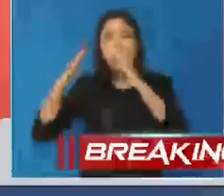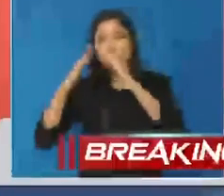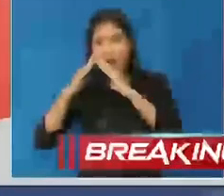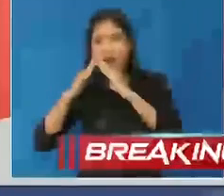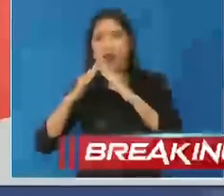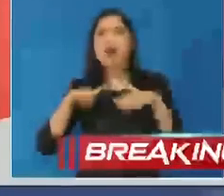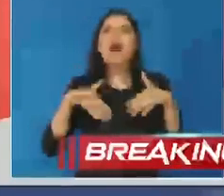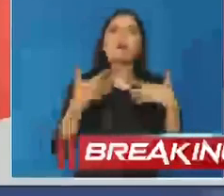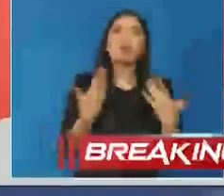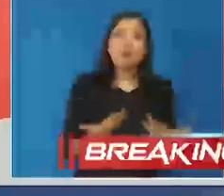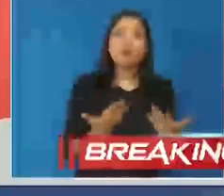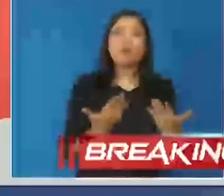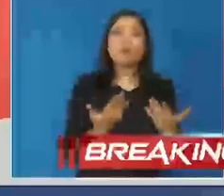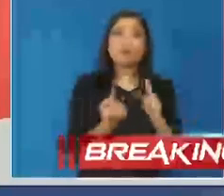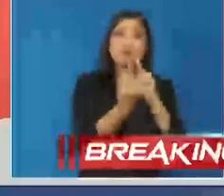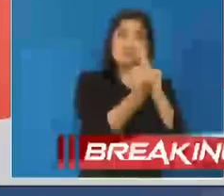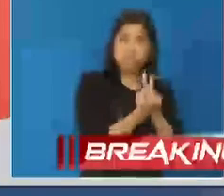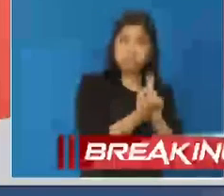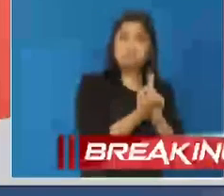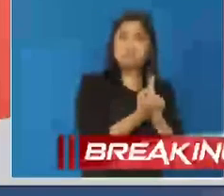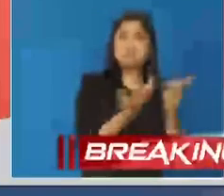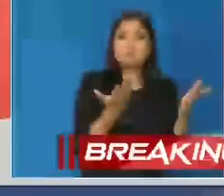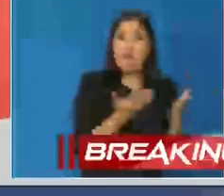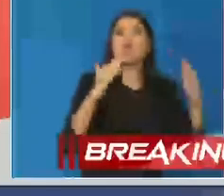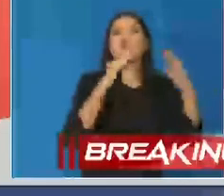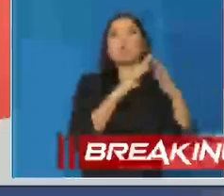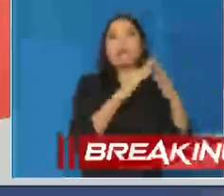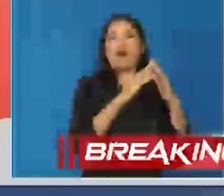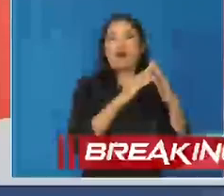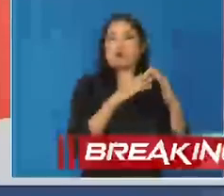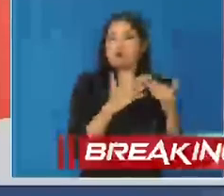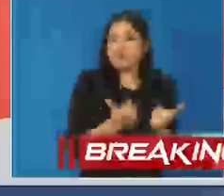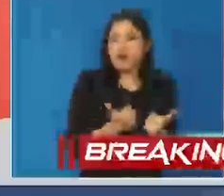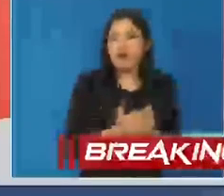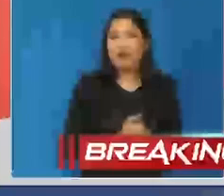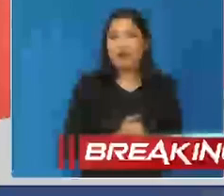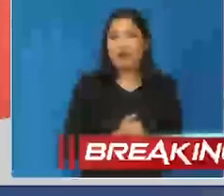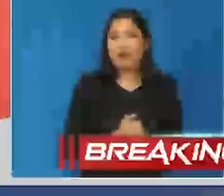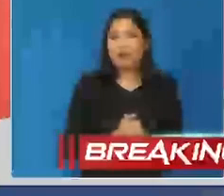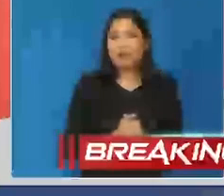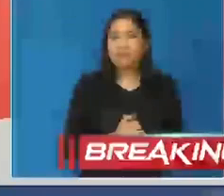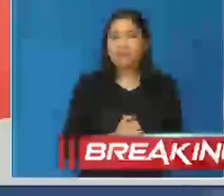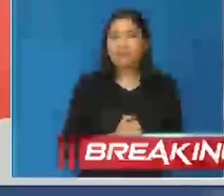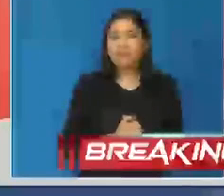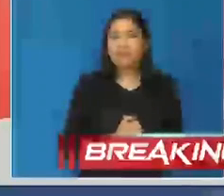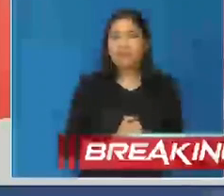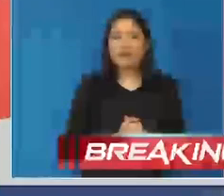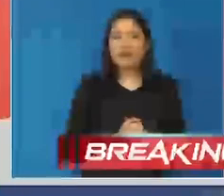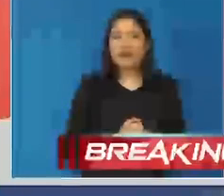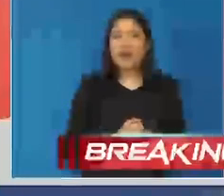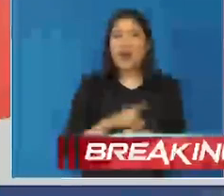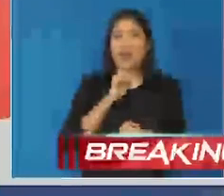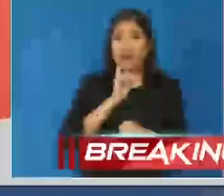atau kontak dekat dengan saudara-saudaranya di rumah Hai apabila ini mengenai kelompok-kelompok